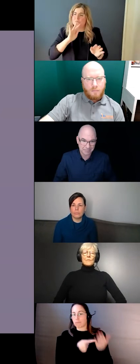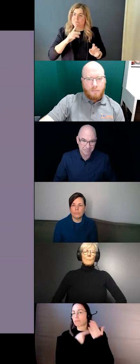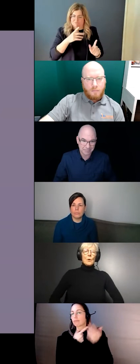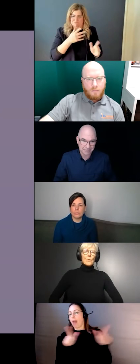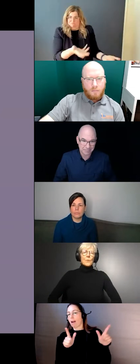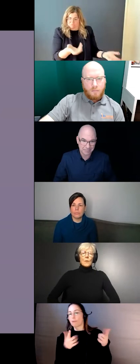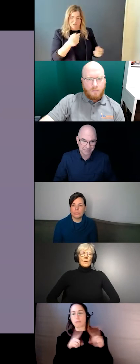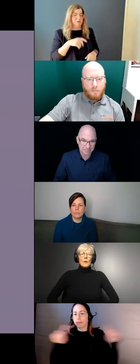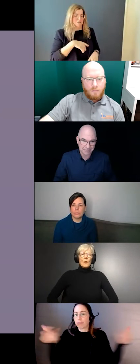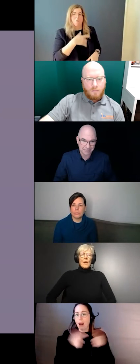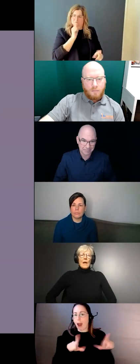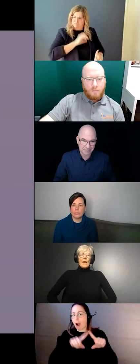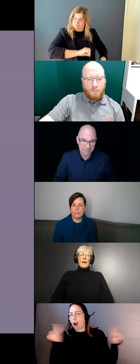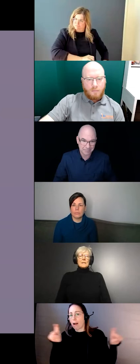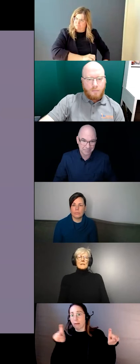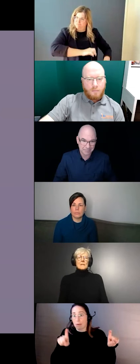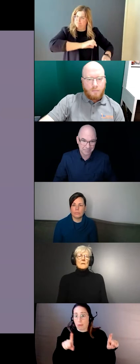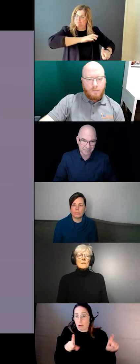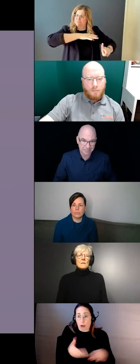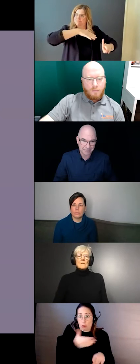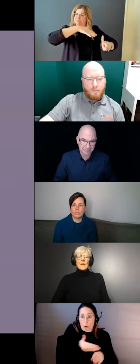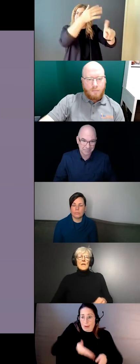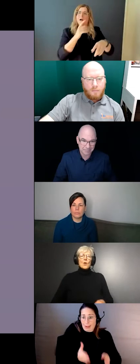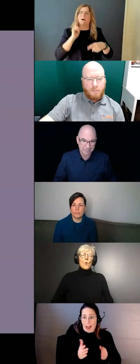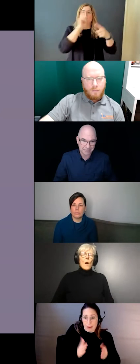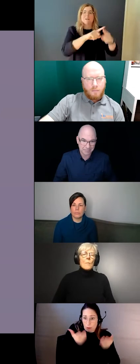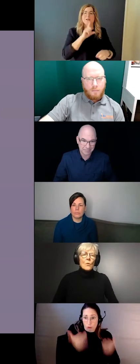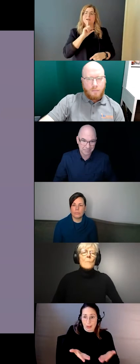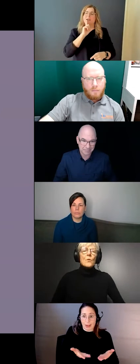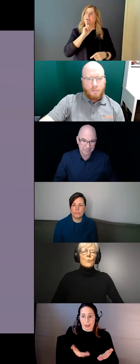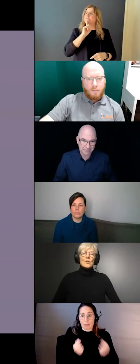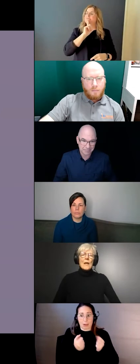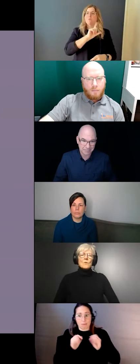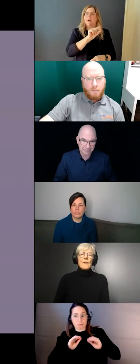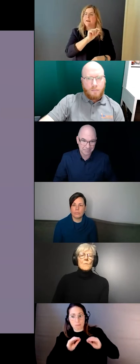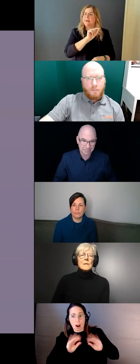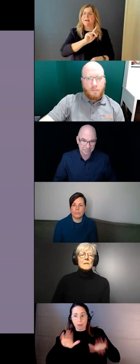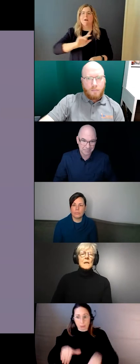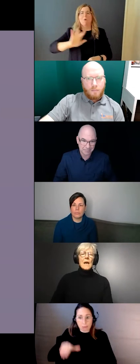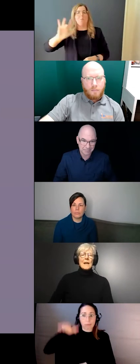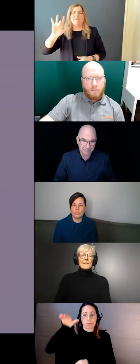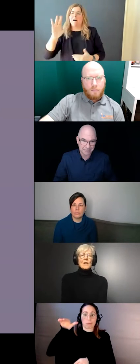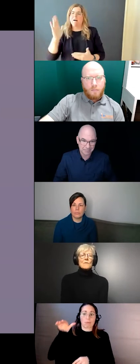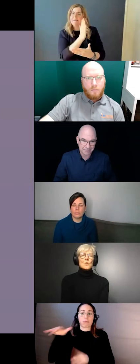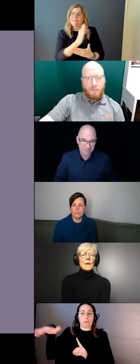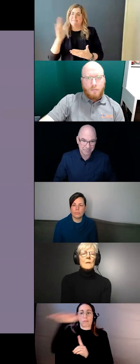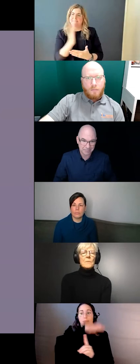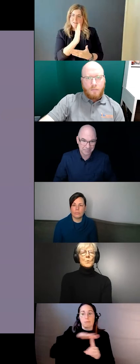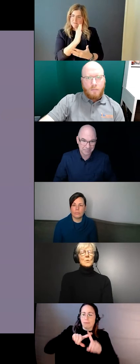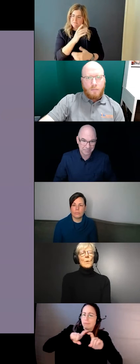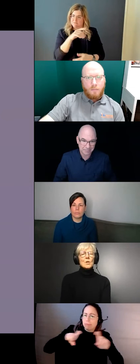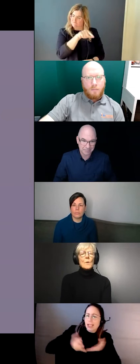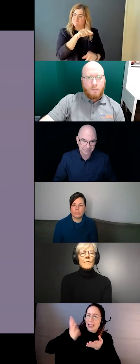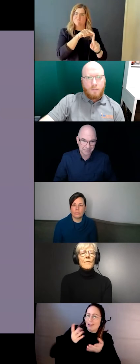dès la naissance et ils ont grandi avec un environnement riche en langues et à l'âge de entre 20